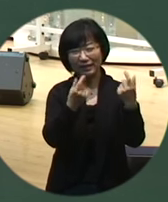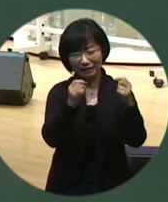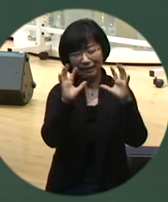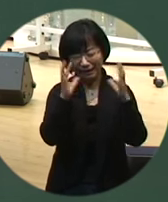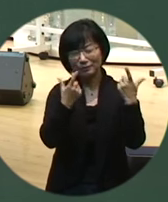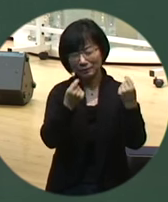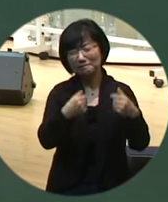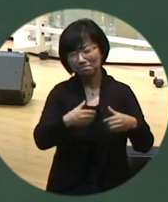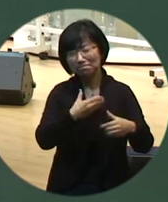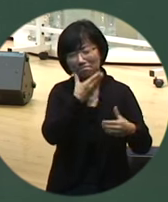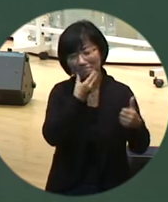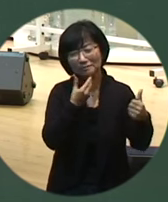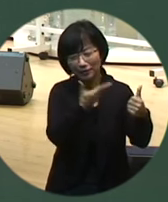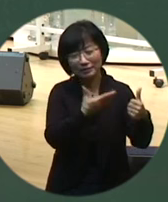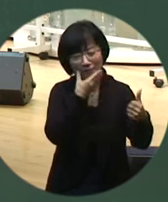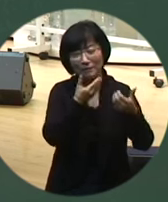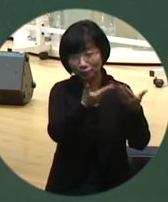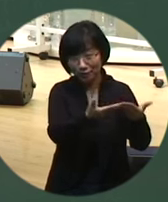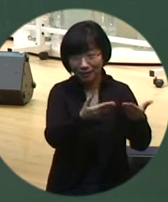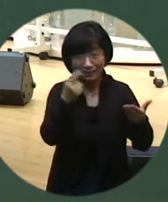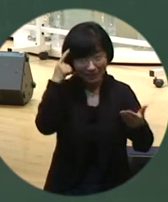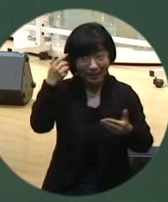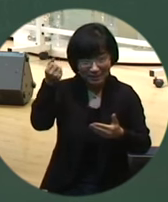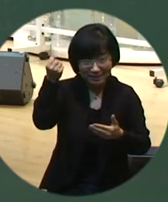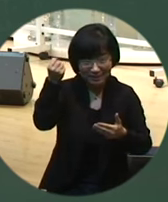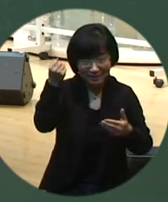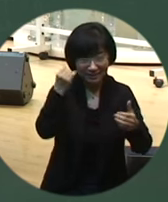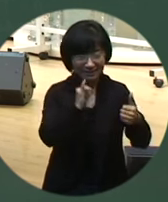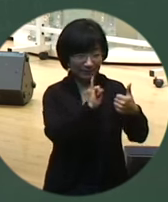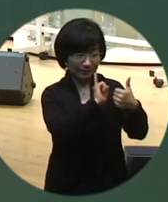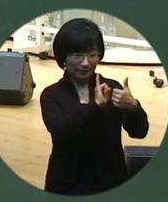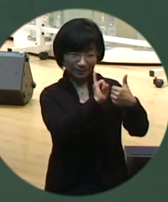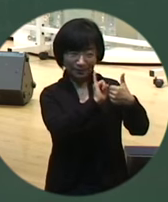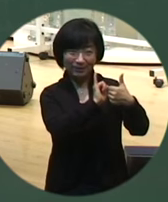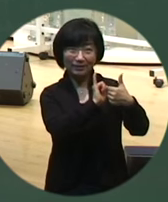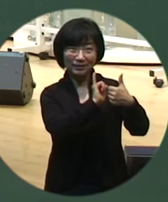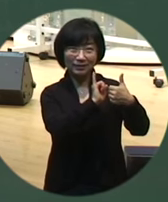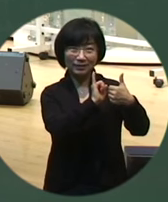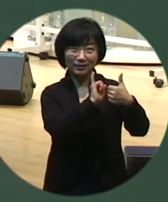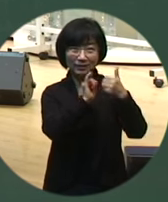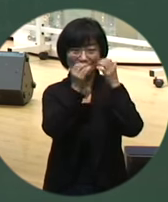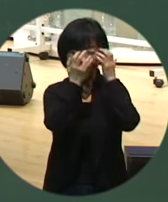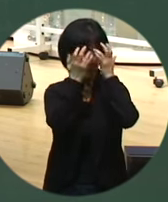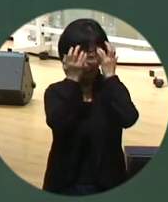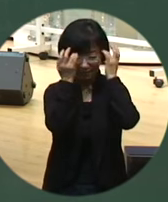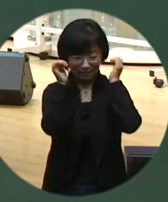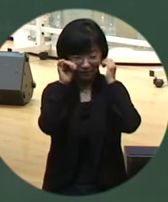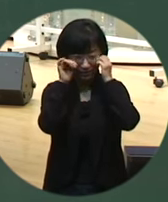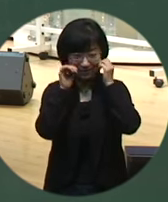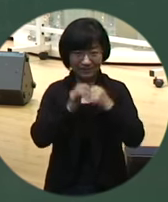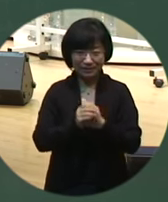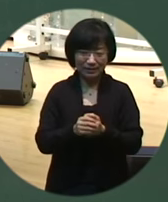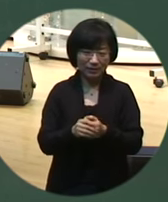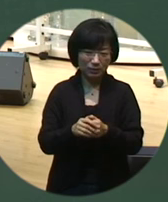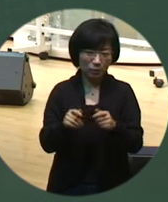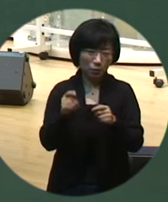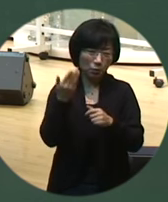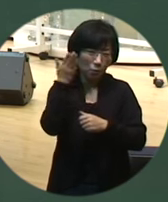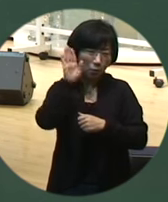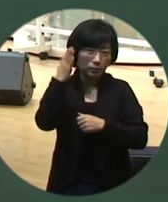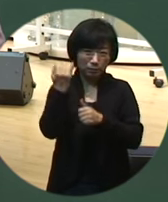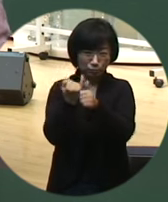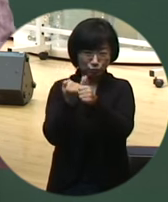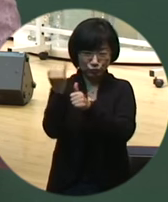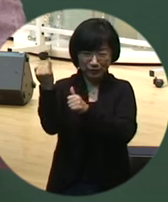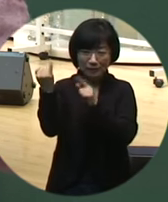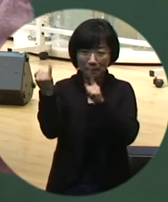like a young child. 그래서 누가 안 그럽니까? 저 애들 몇 명이냐 하면 큰 애 한 명하고 작은 애 하나 있다고. And that's why when you ask many women